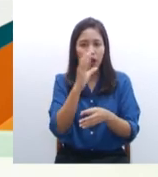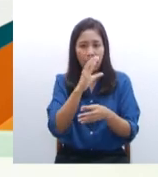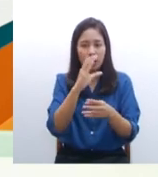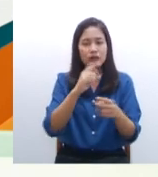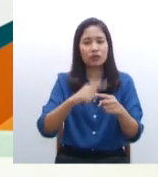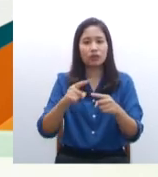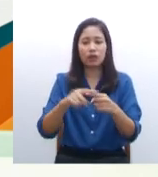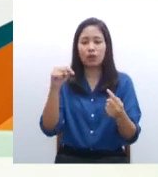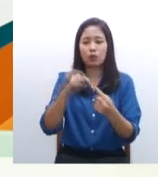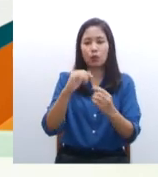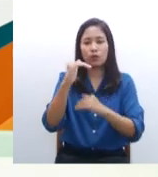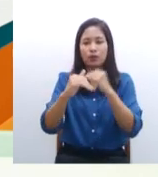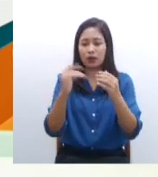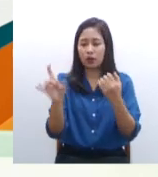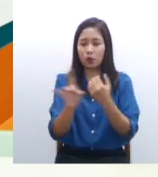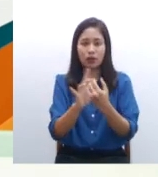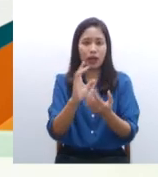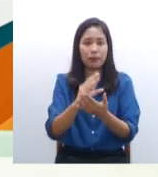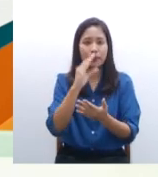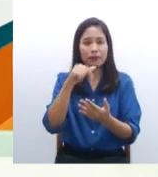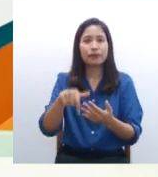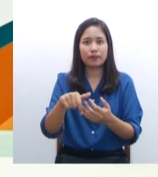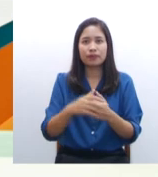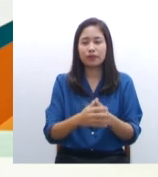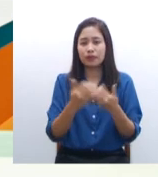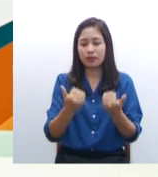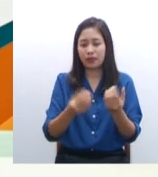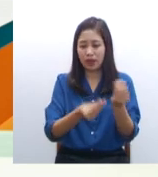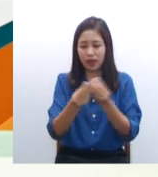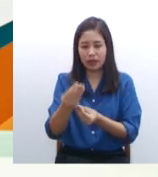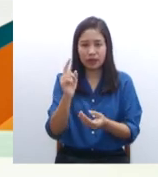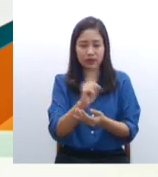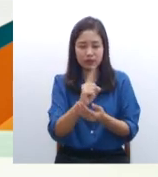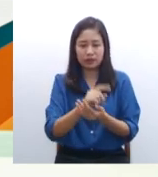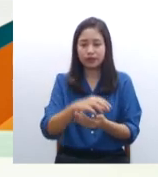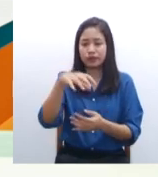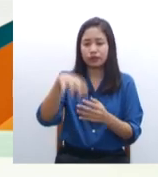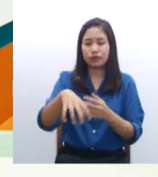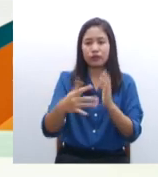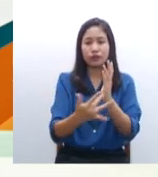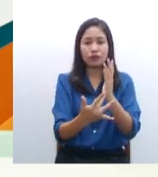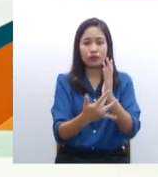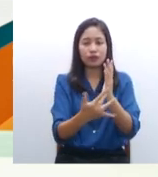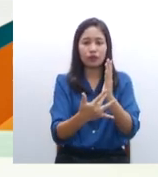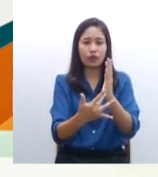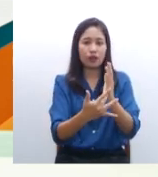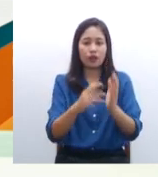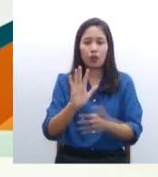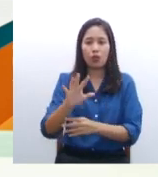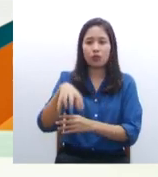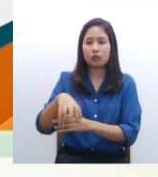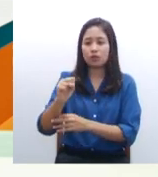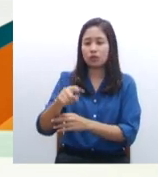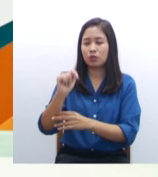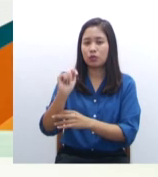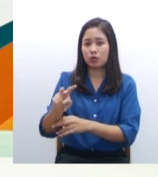พัฒนาคุณภาพนอกจากนี้นะครับได้รับได้มอบหมายให้ฝ่ายเทคโนโลยีสารสนเทศของสำนักงานคณะกรรมการการศึกษ